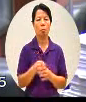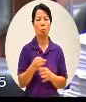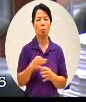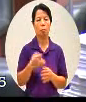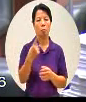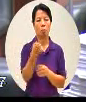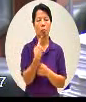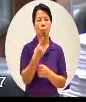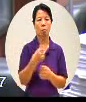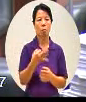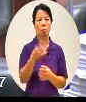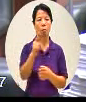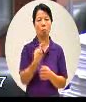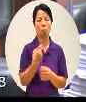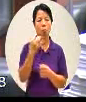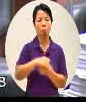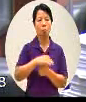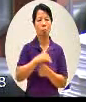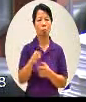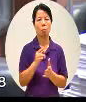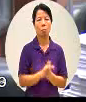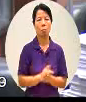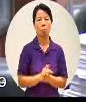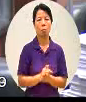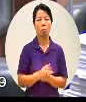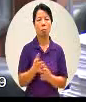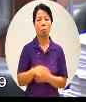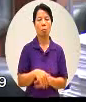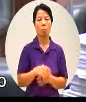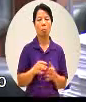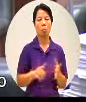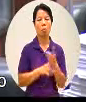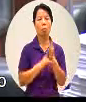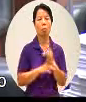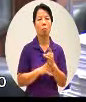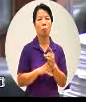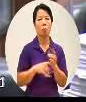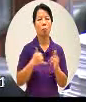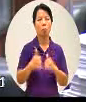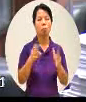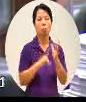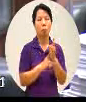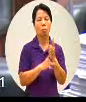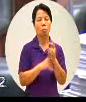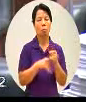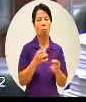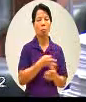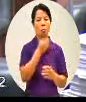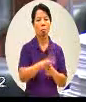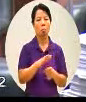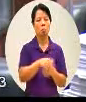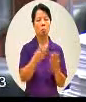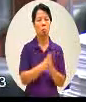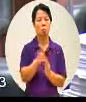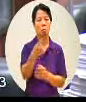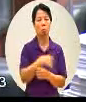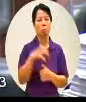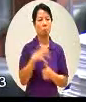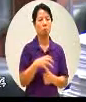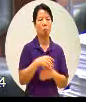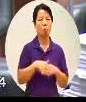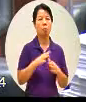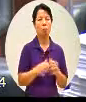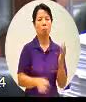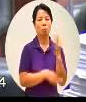怪，还黑箱呢。这是陆科要出钱的呢，恁可以讲拗的有够搞，我要甲恁拍拍手，因为伊饮水